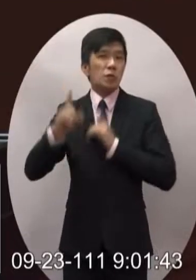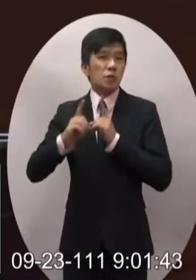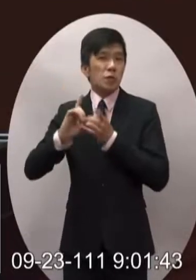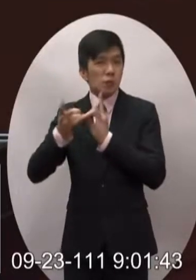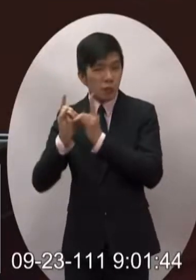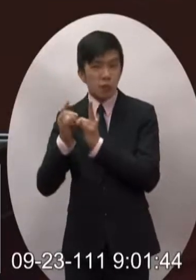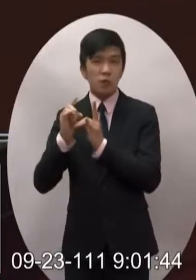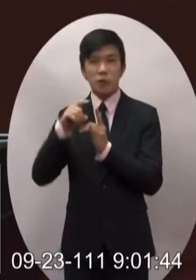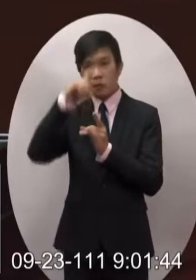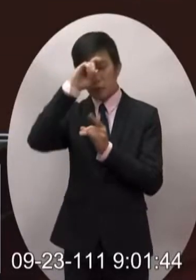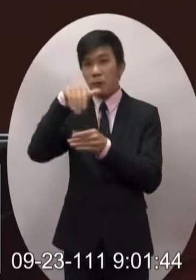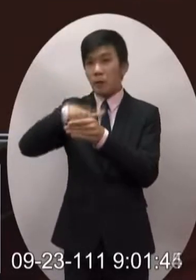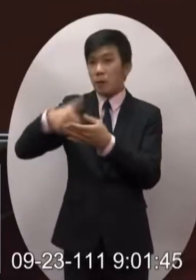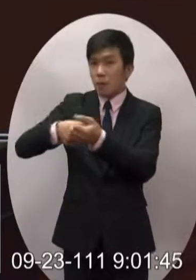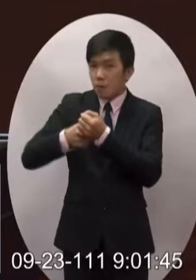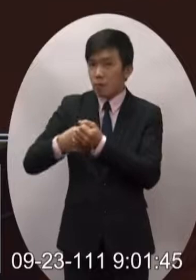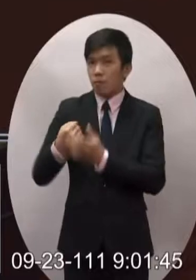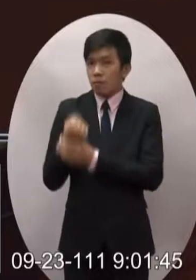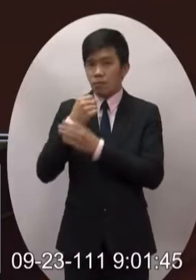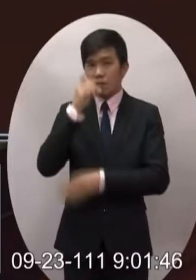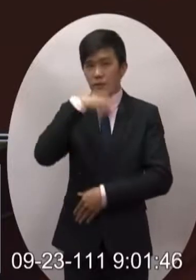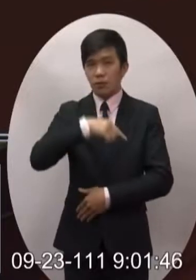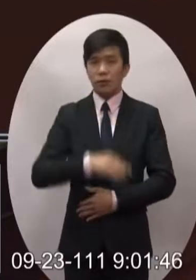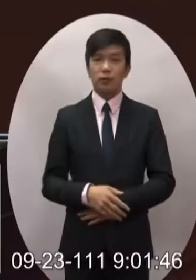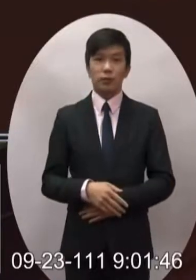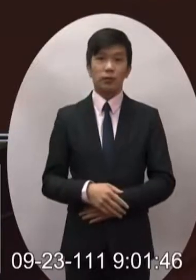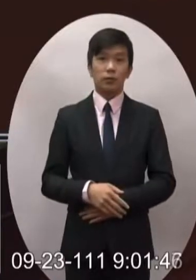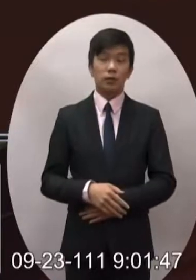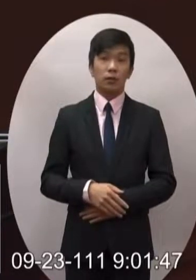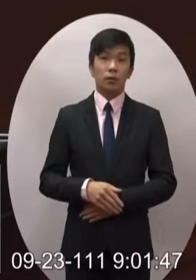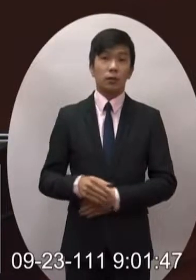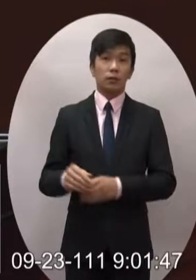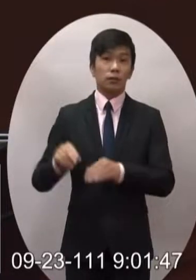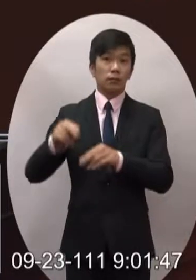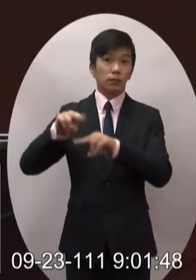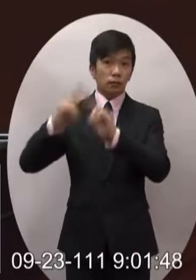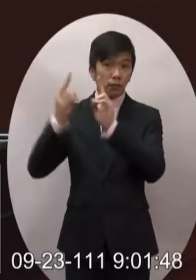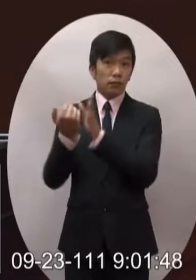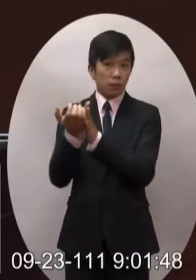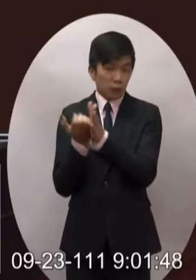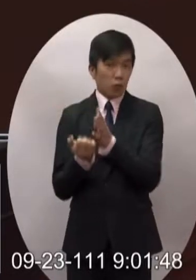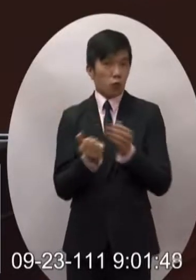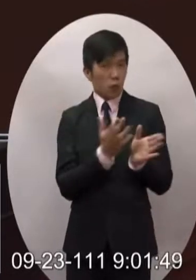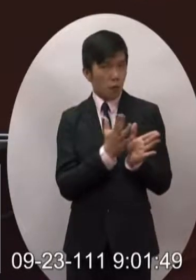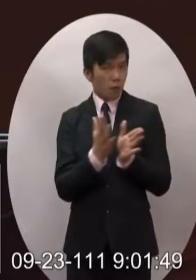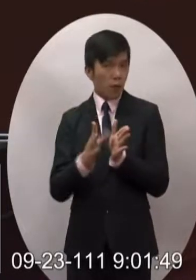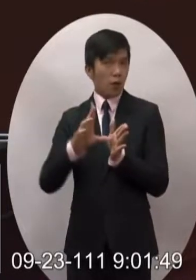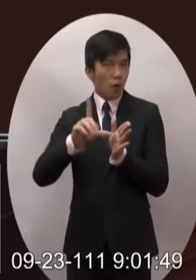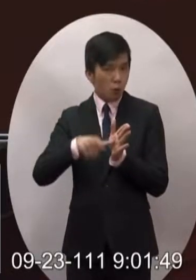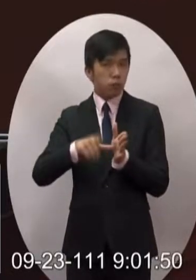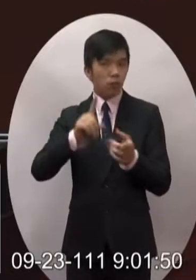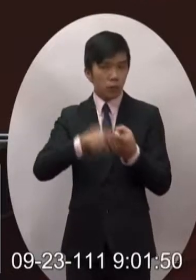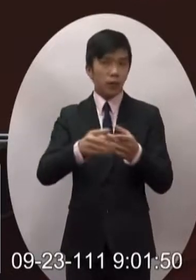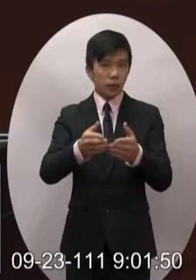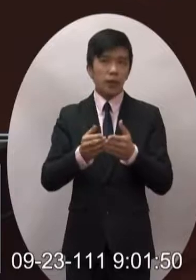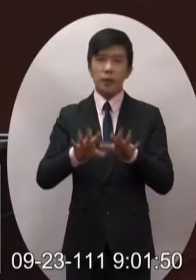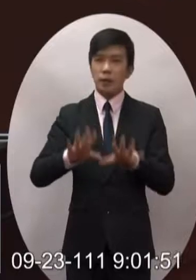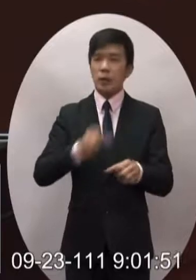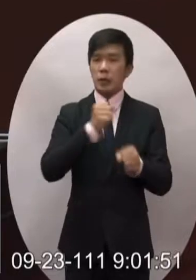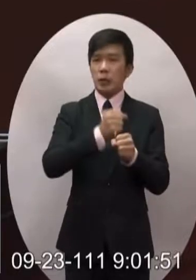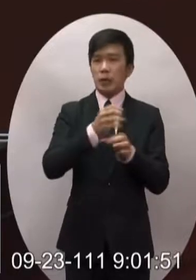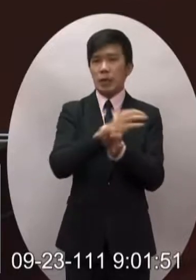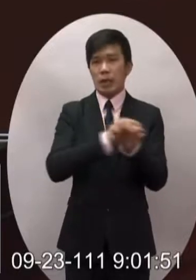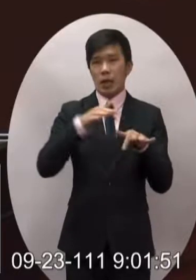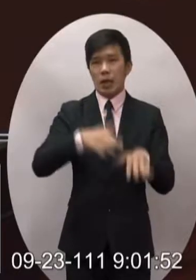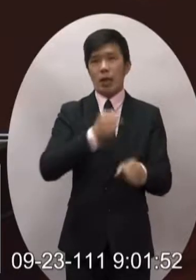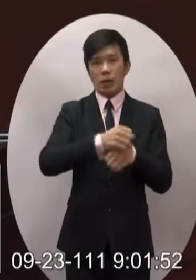选举目的。尤其开放之前要有充分的前置时间，现在百工百业缺工很严重，各